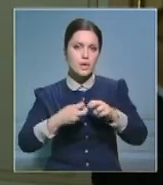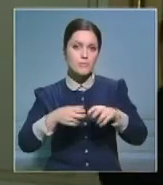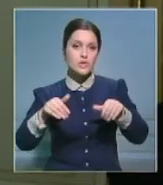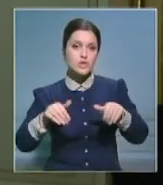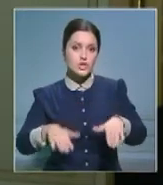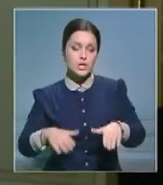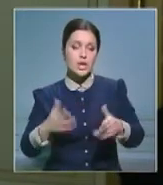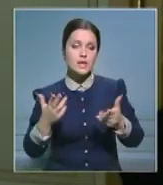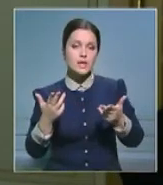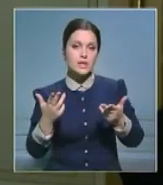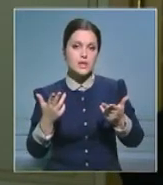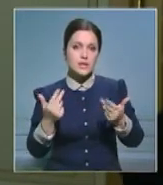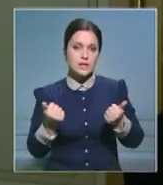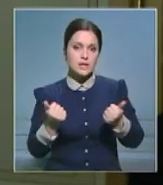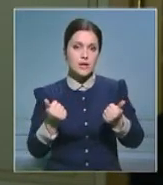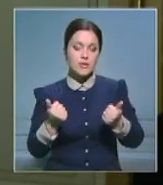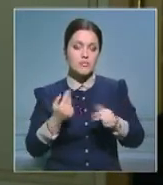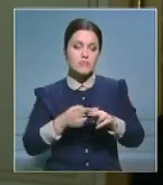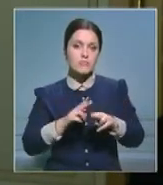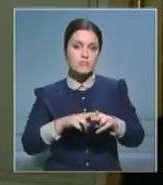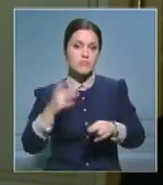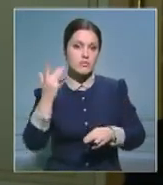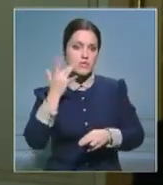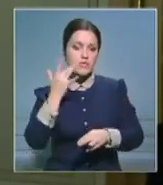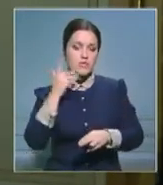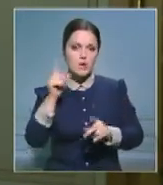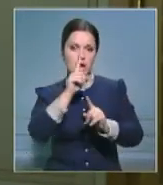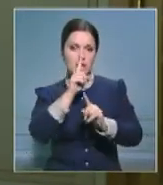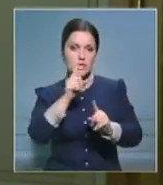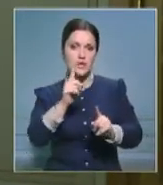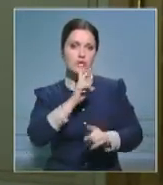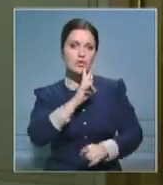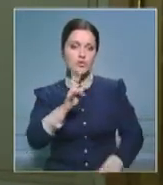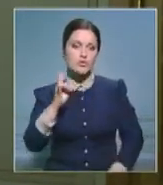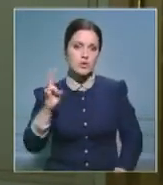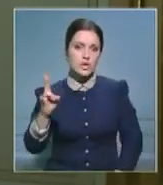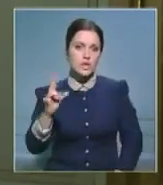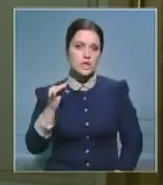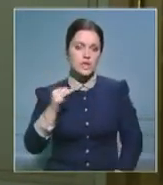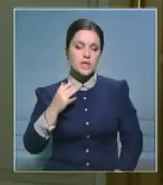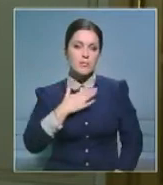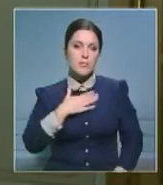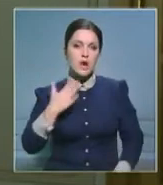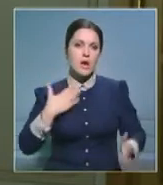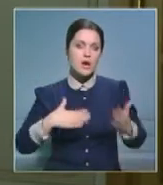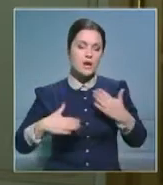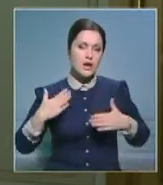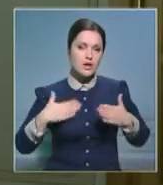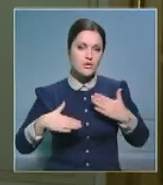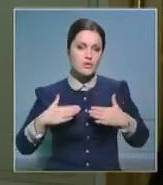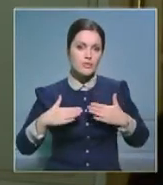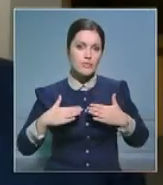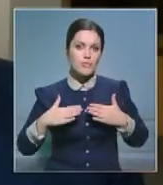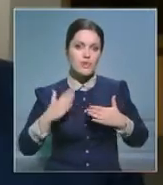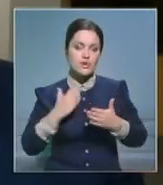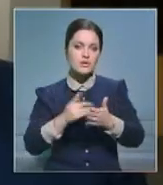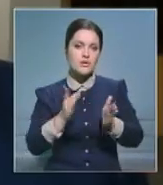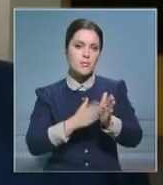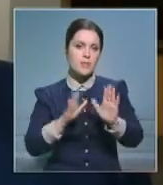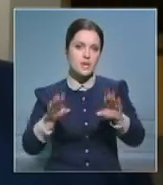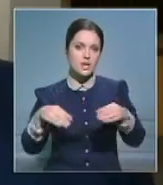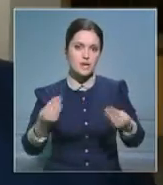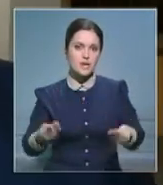все проблемы, вот это всегда отличало Нурсултана Абишевича. И мы рады отметить его вклад.